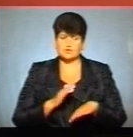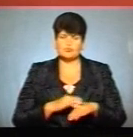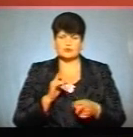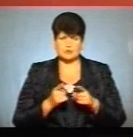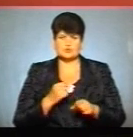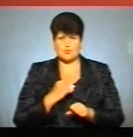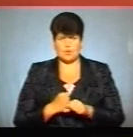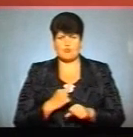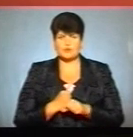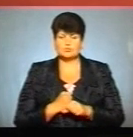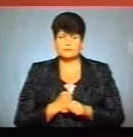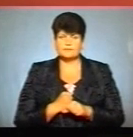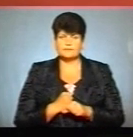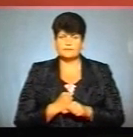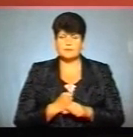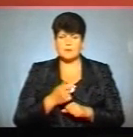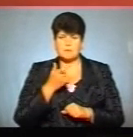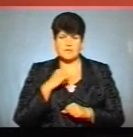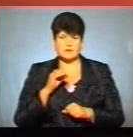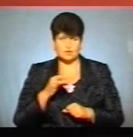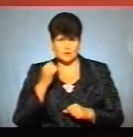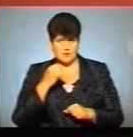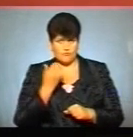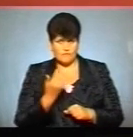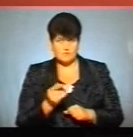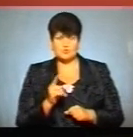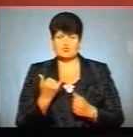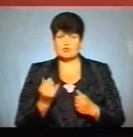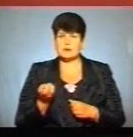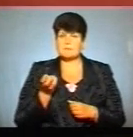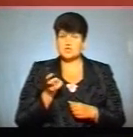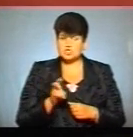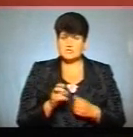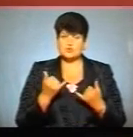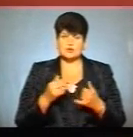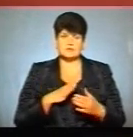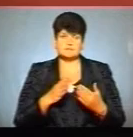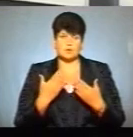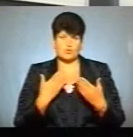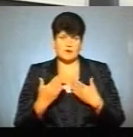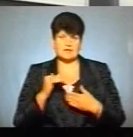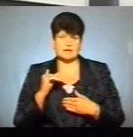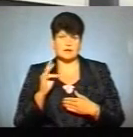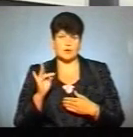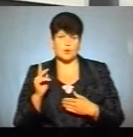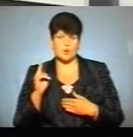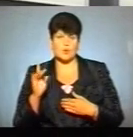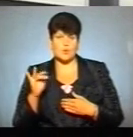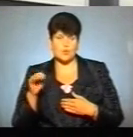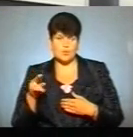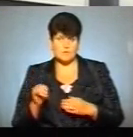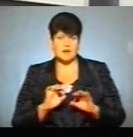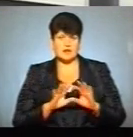роботу. Пані Ірино, я дуже вам дякую, що сьогодні прийшли до нас. Нагадаю, сьогодні ми спілкувалися з Іриною Крупою,